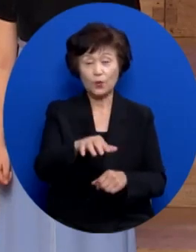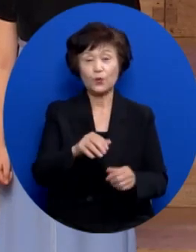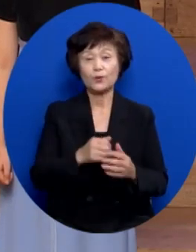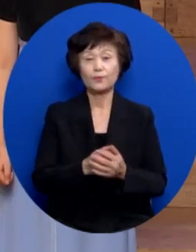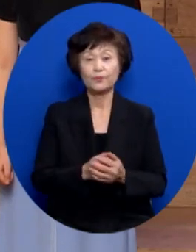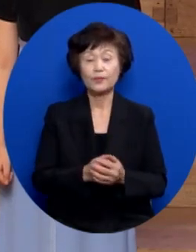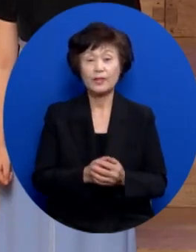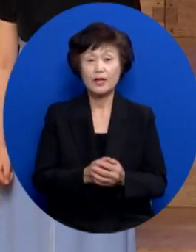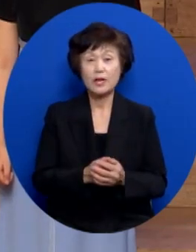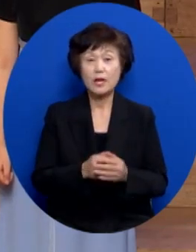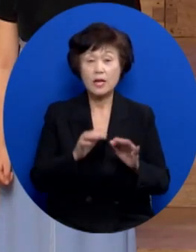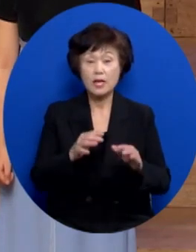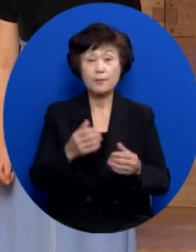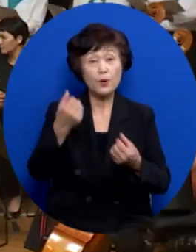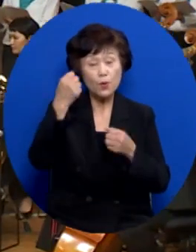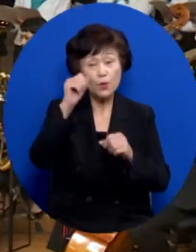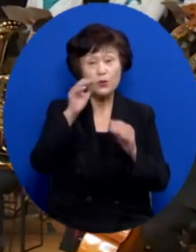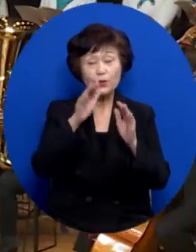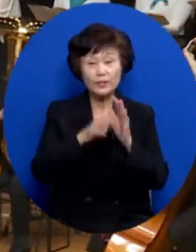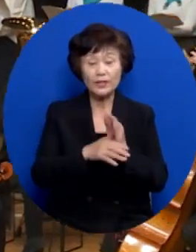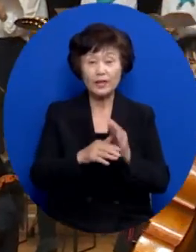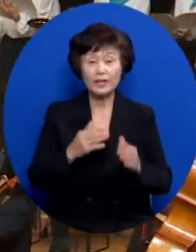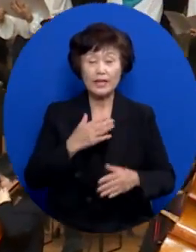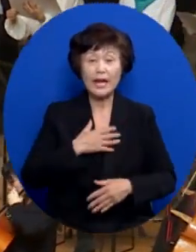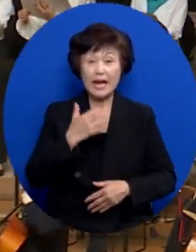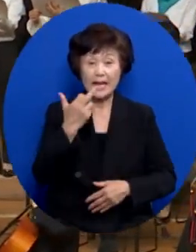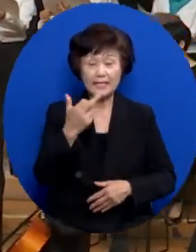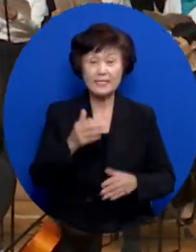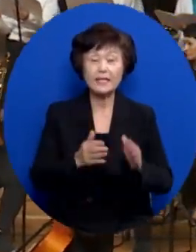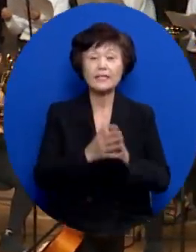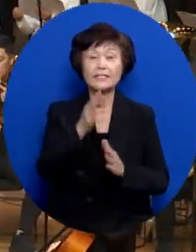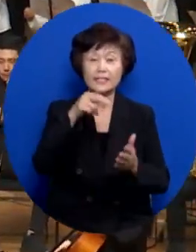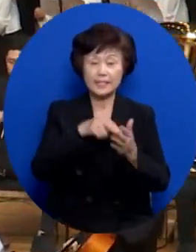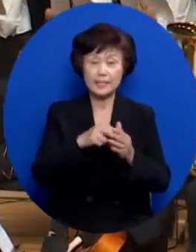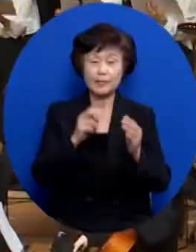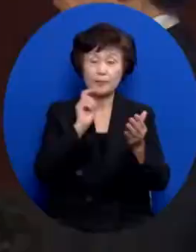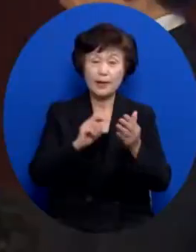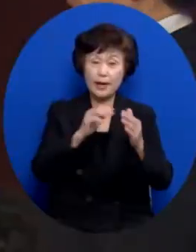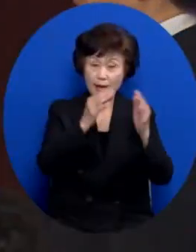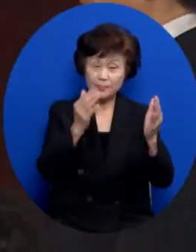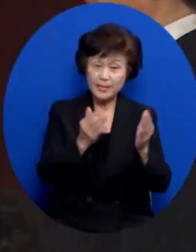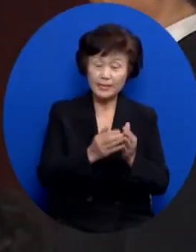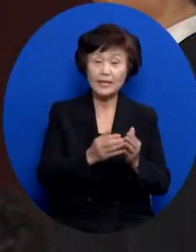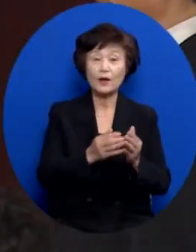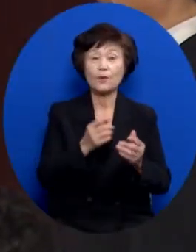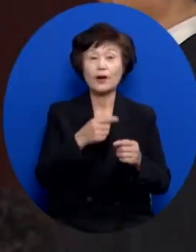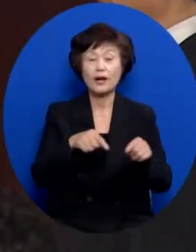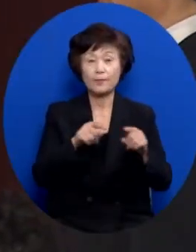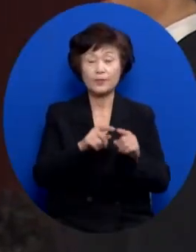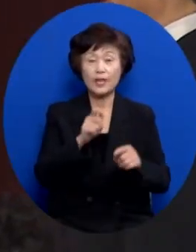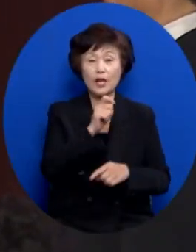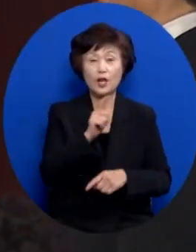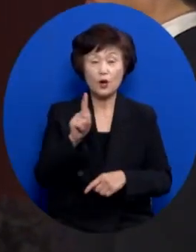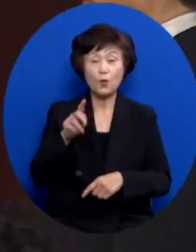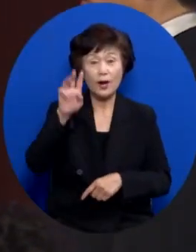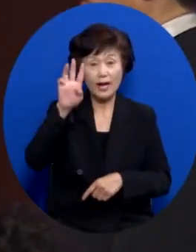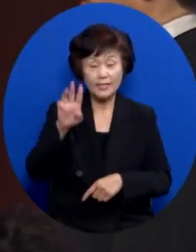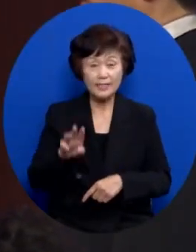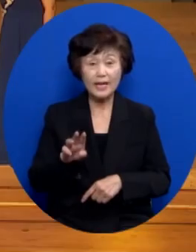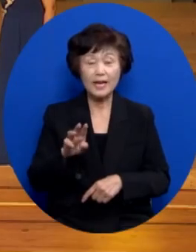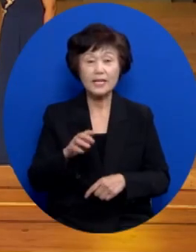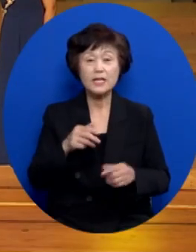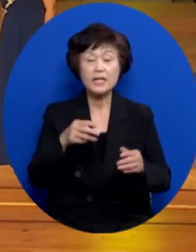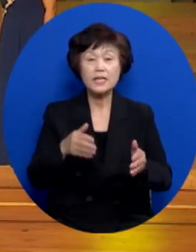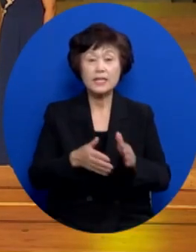개최됐습니다 이번 공연에는 안산 시립 합창단과 서울 엔테오스 qu 이어 과천 시립 여성 합창단 등